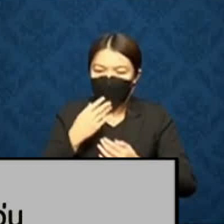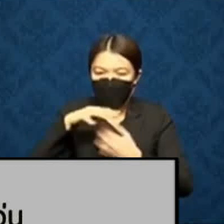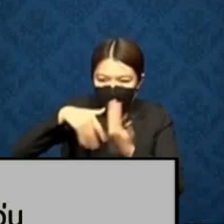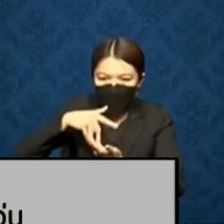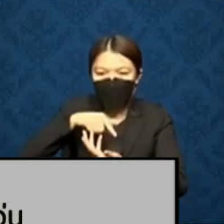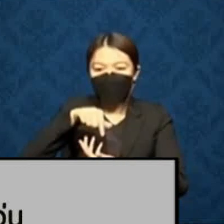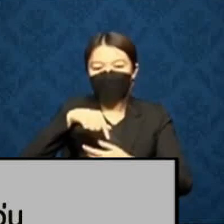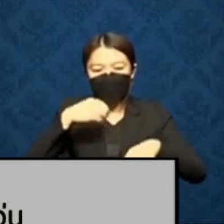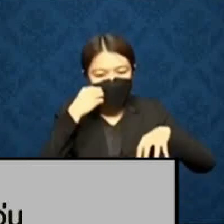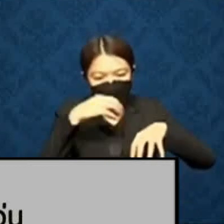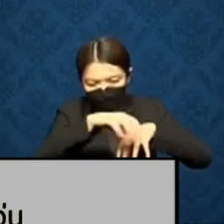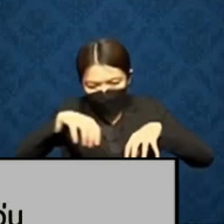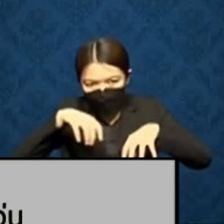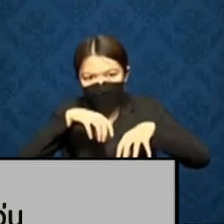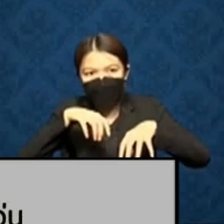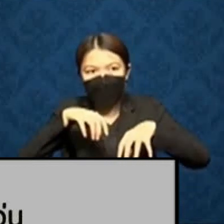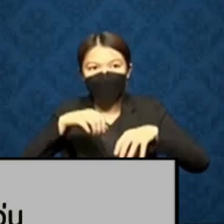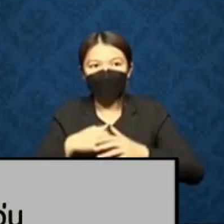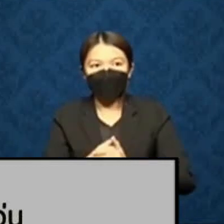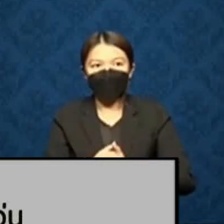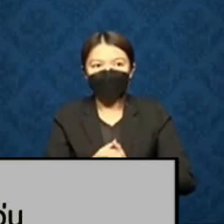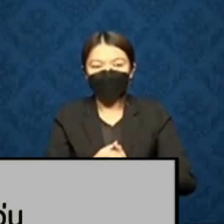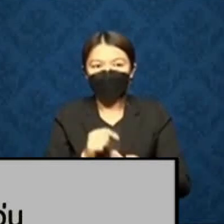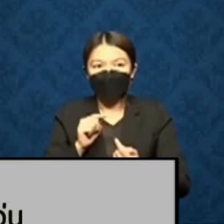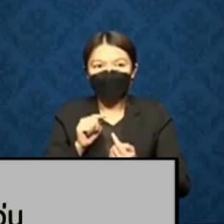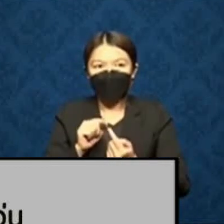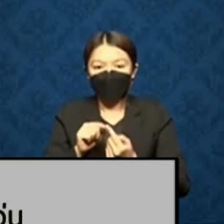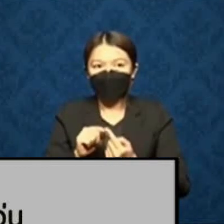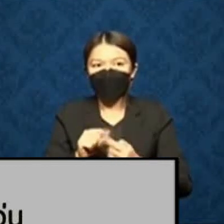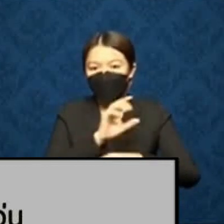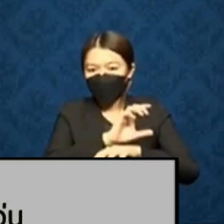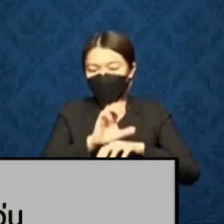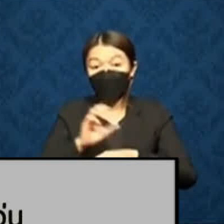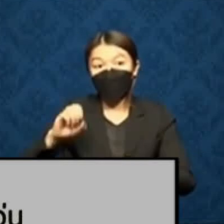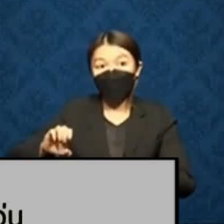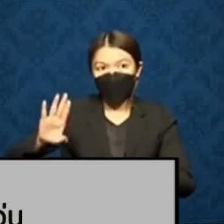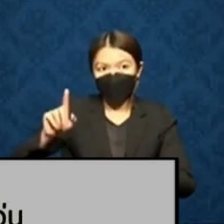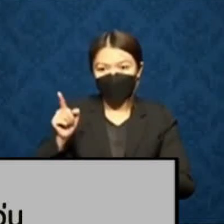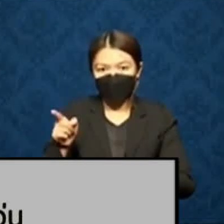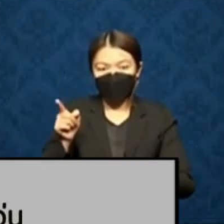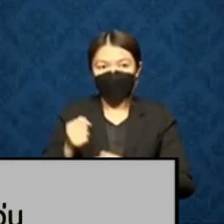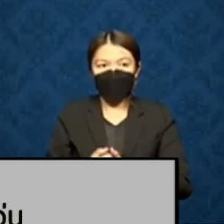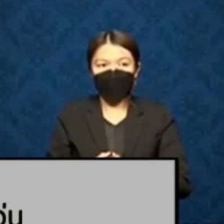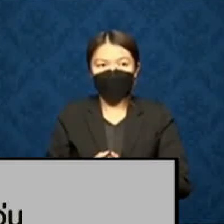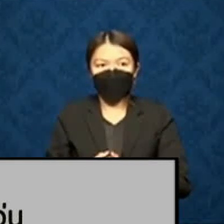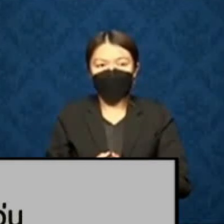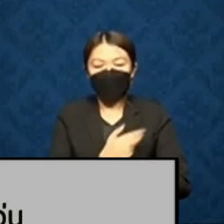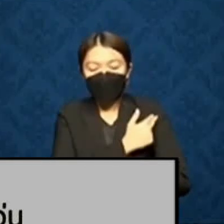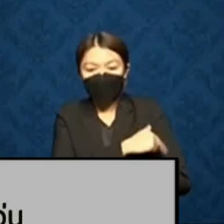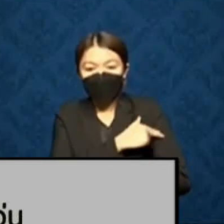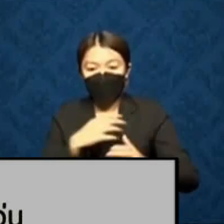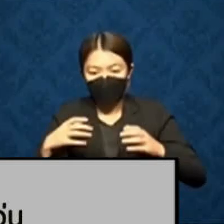คู่ต่อสู้จะมาแทงนายกเลยใช่ไหมจะแทงไม่ทับใช่ไหม ใส่ม้าไปเลยไหม ใส่ม้าเข้าไปยอมบั่นหัวแทนเนี่ยนะ